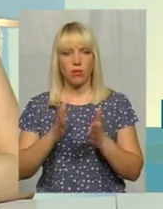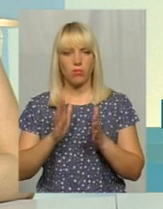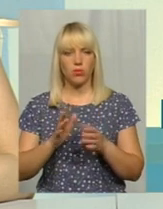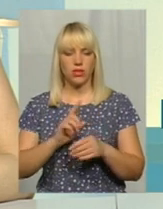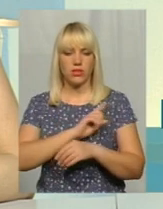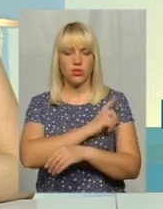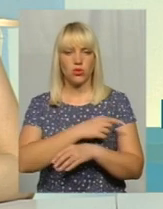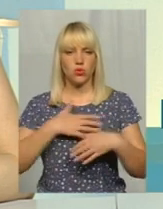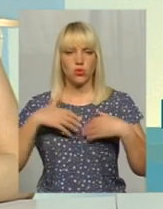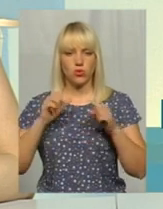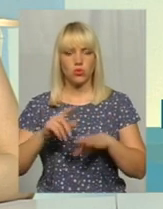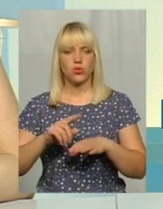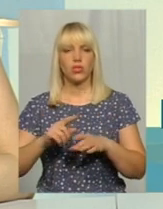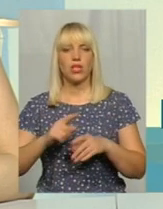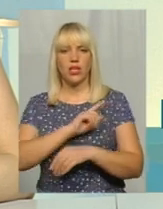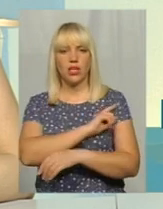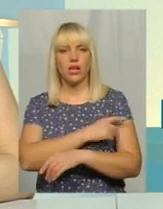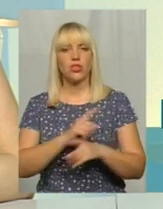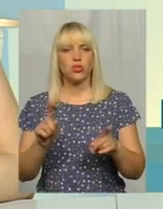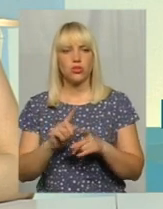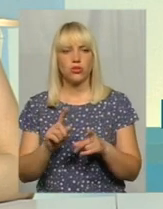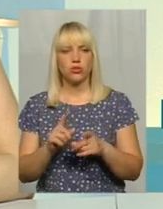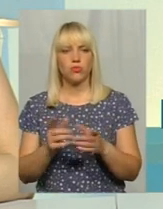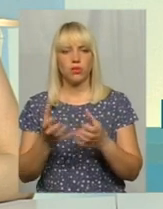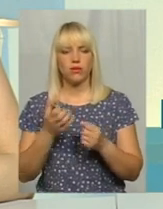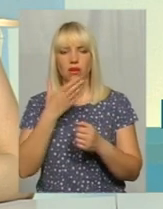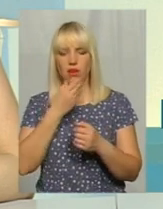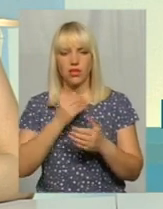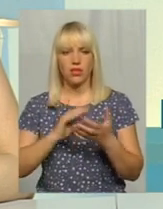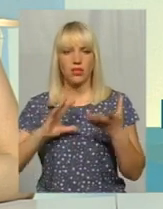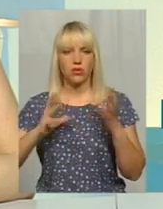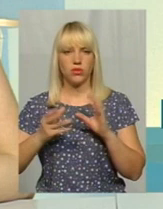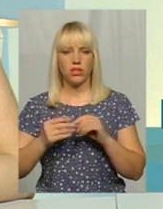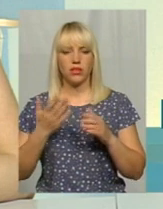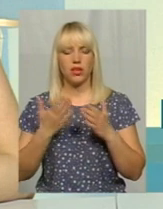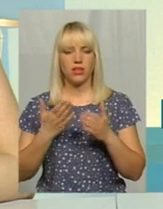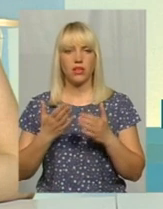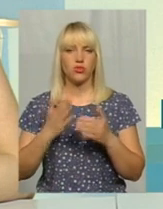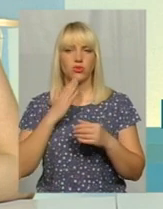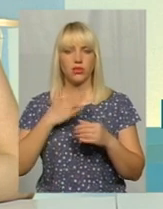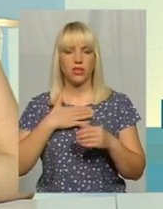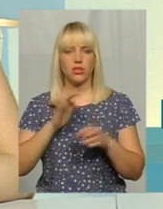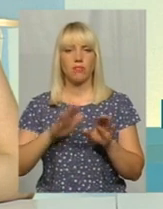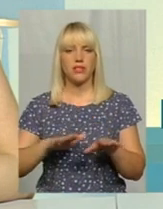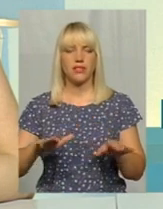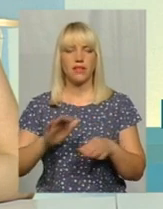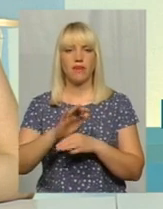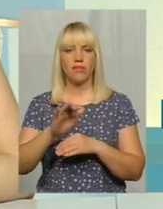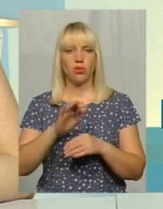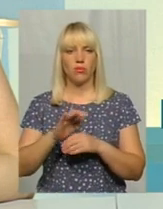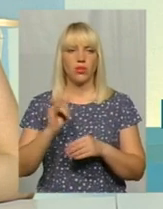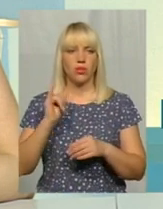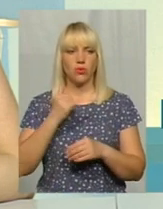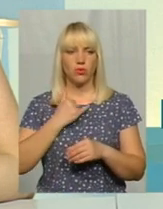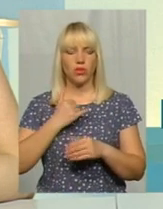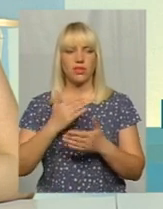результат. Адже якщо наші оператори ринку будуть реалізовувати наші місцеві, а їх є досить багато на теренах області, у нас